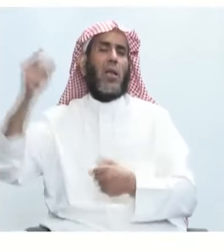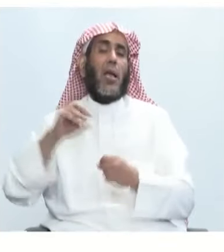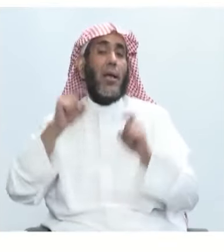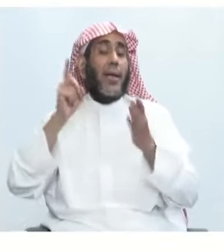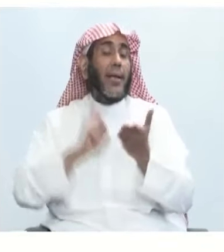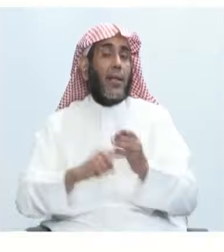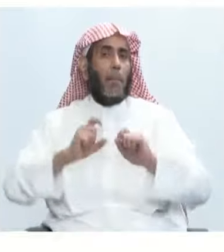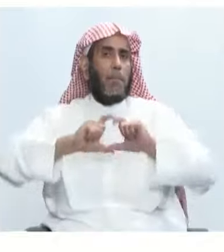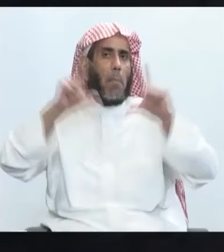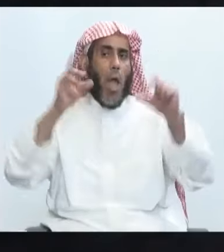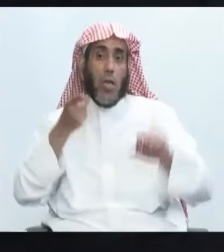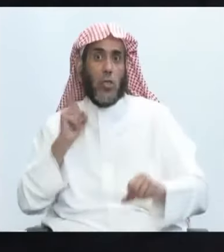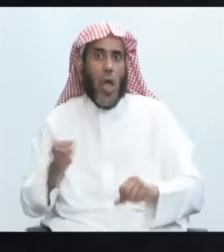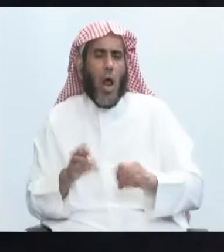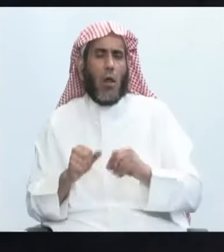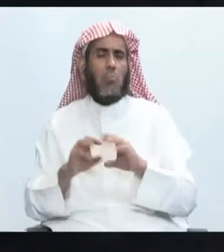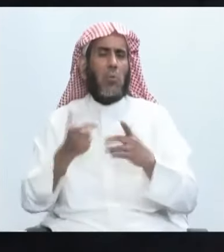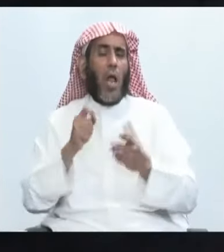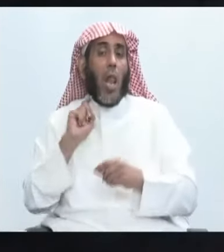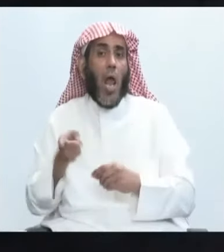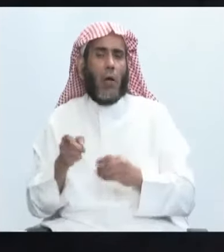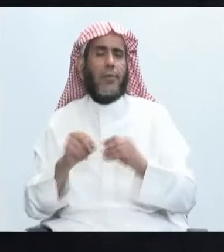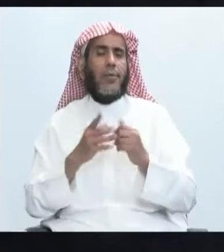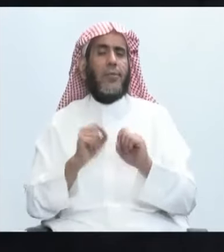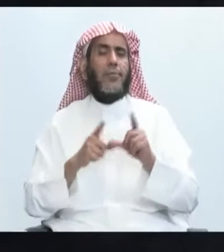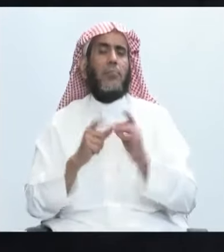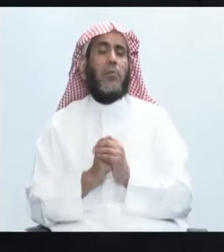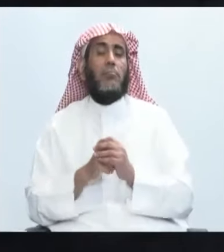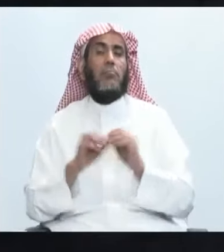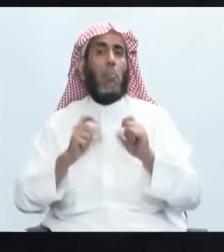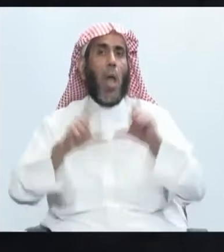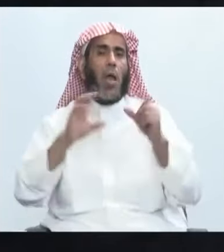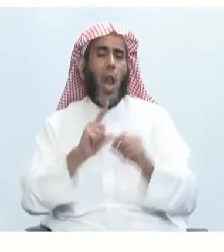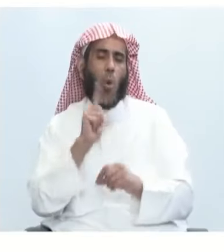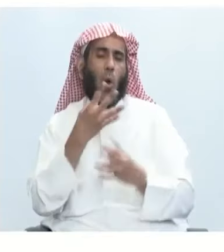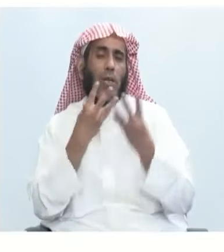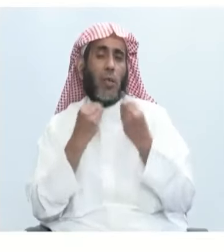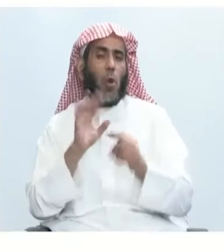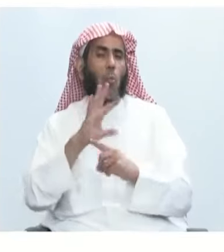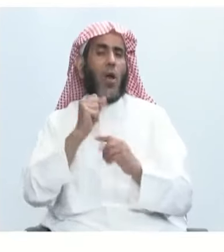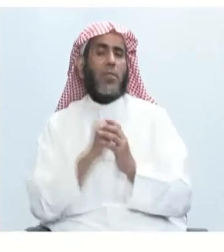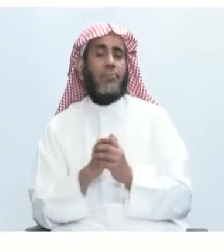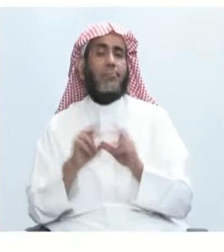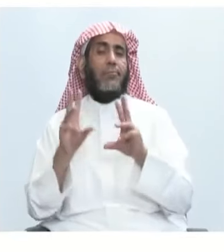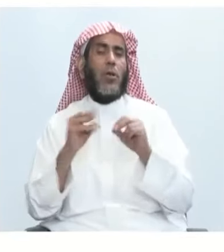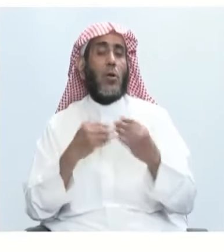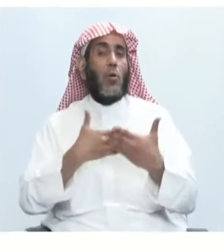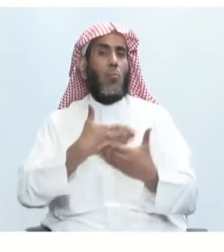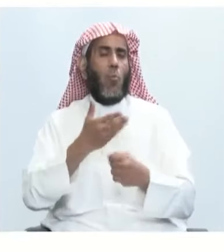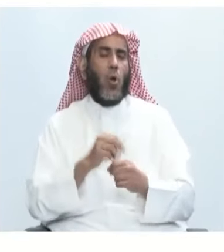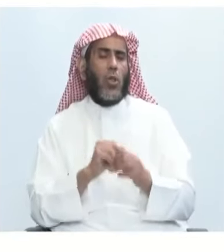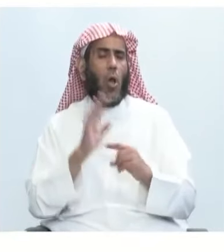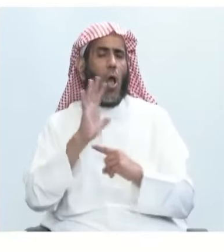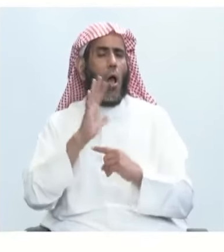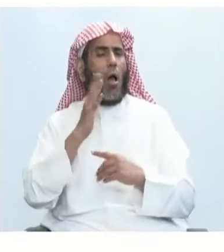البيان لسحرا ما التعليق وهذه ان البيان سحرا اللغه الجميله المؤثره اللغه الجميله المؤثره الموحيه ذات